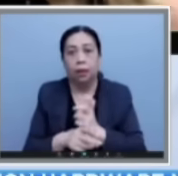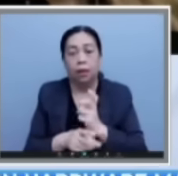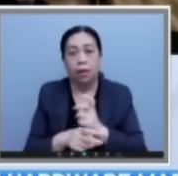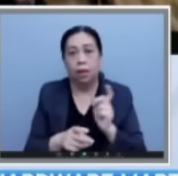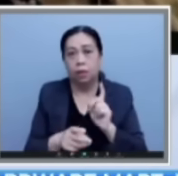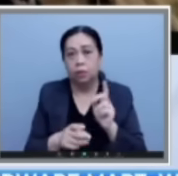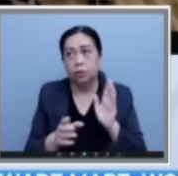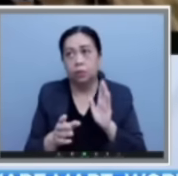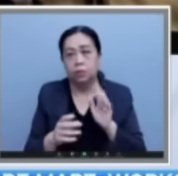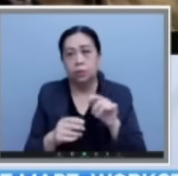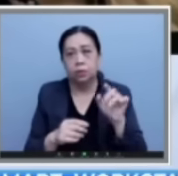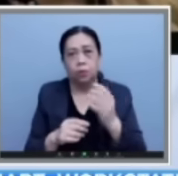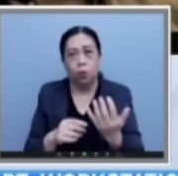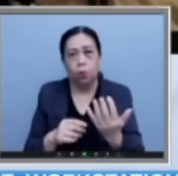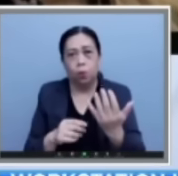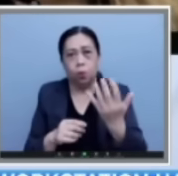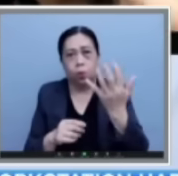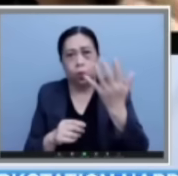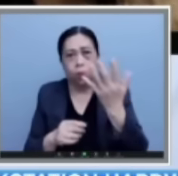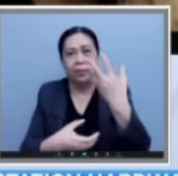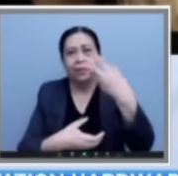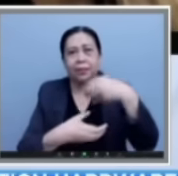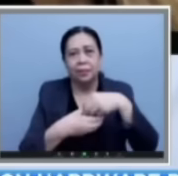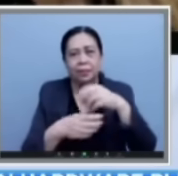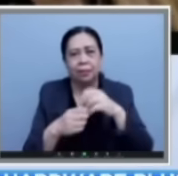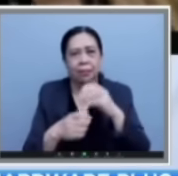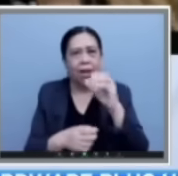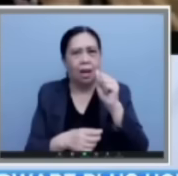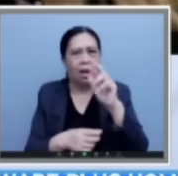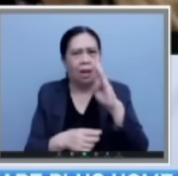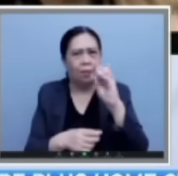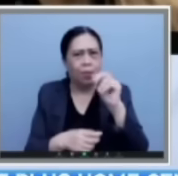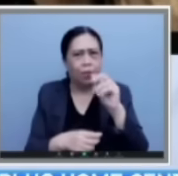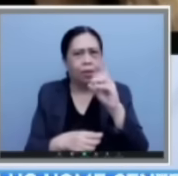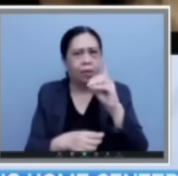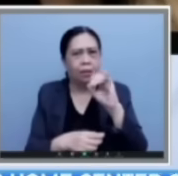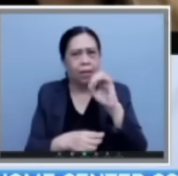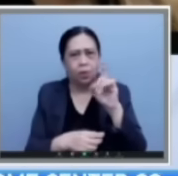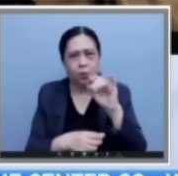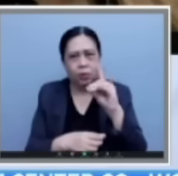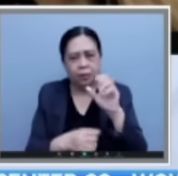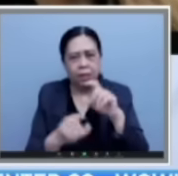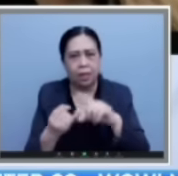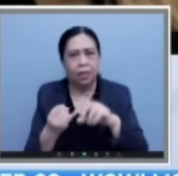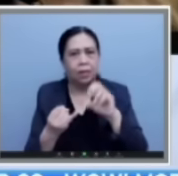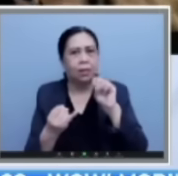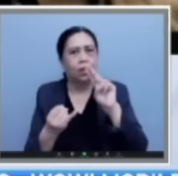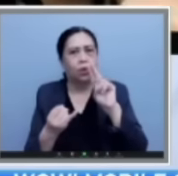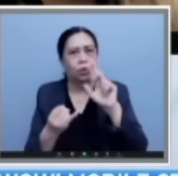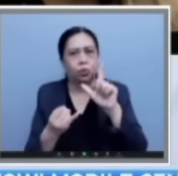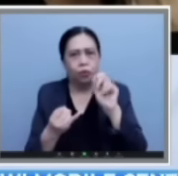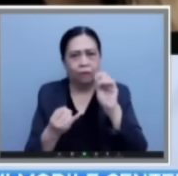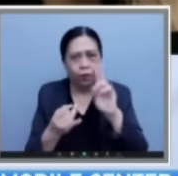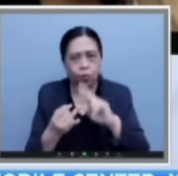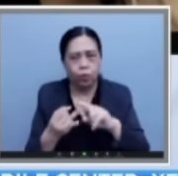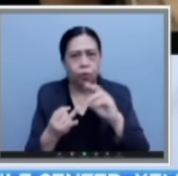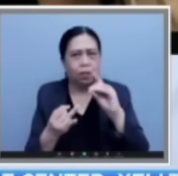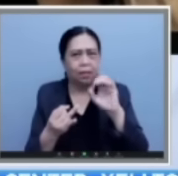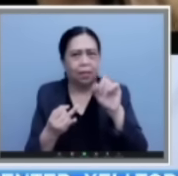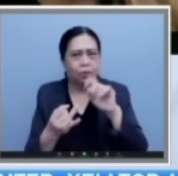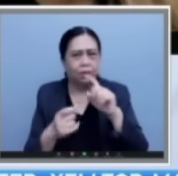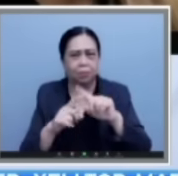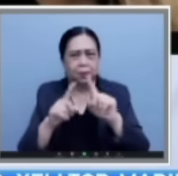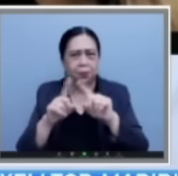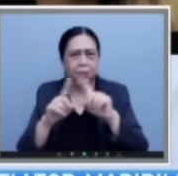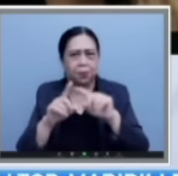sa gases na ito kasama diyan carbon dioxide sulfur dioxide hydrogen